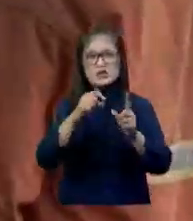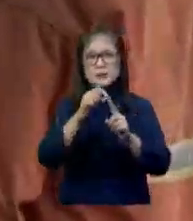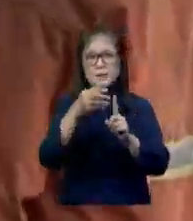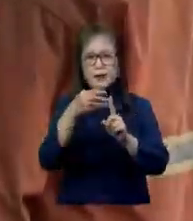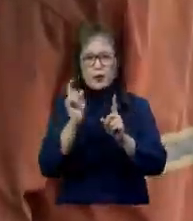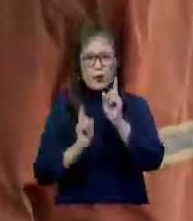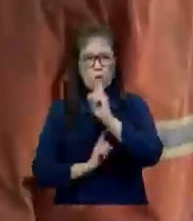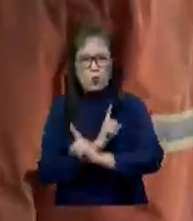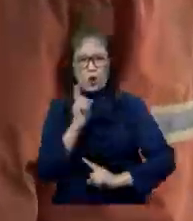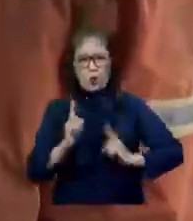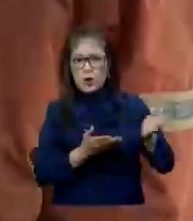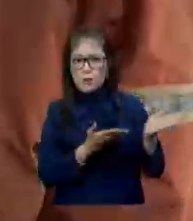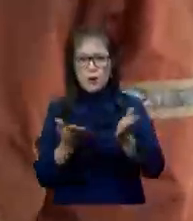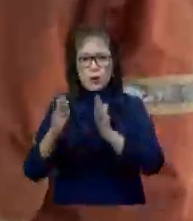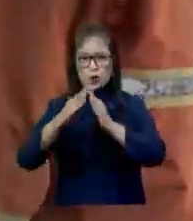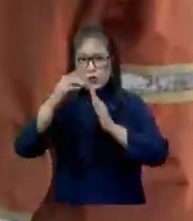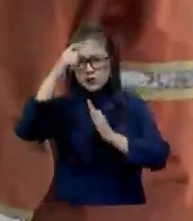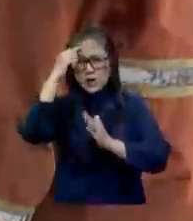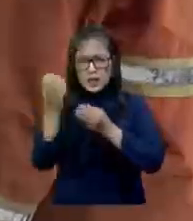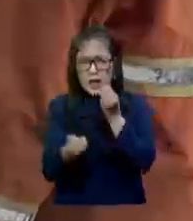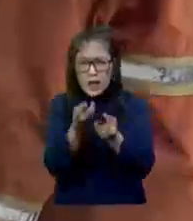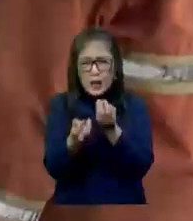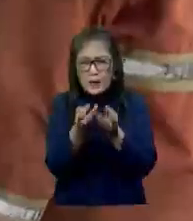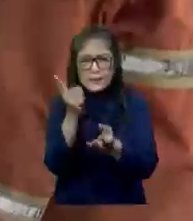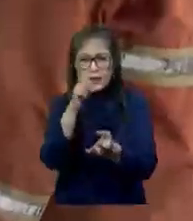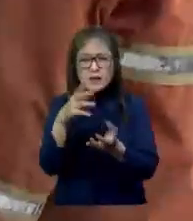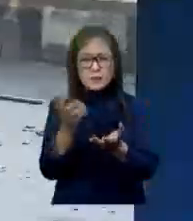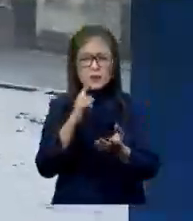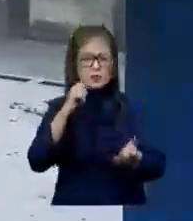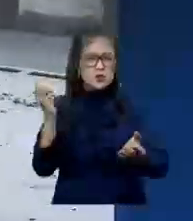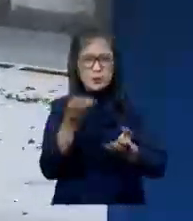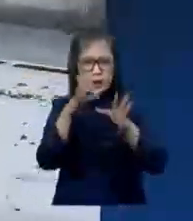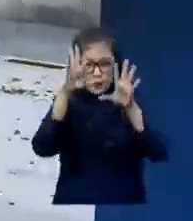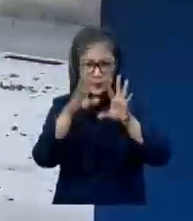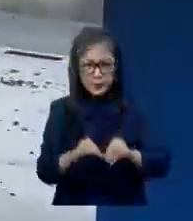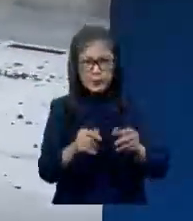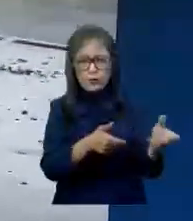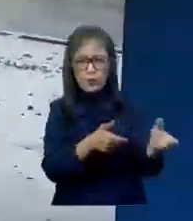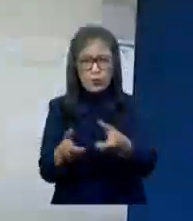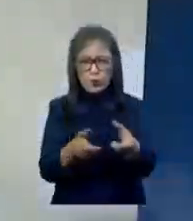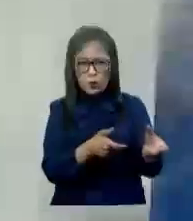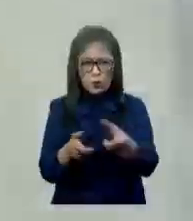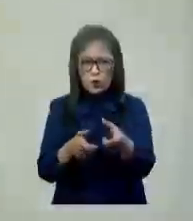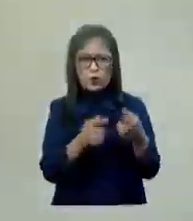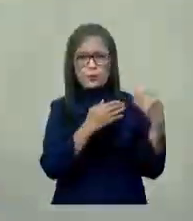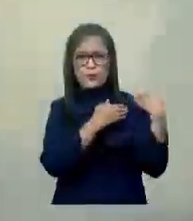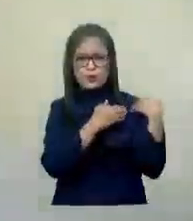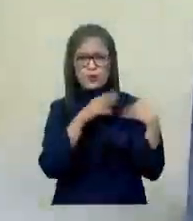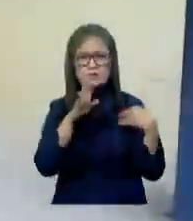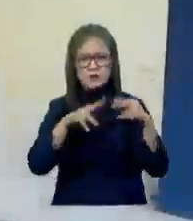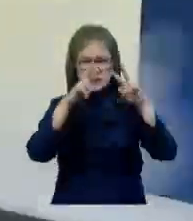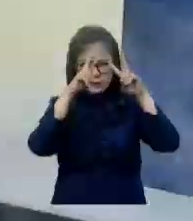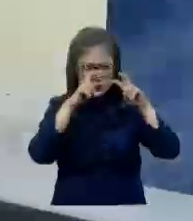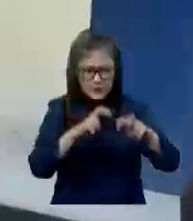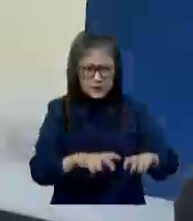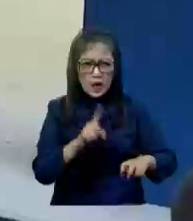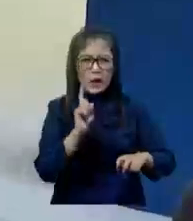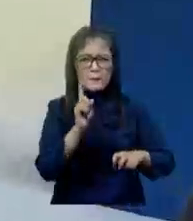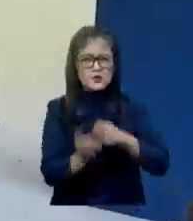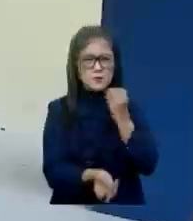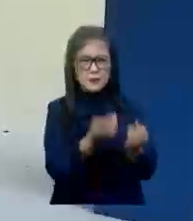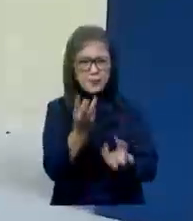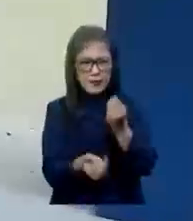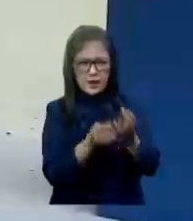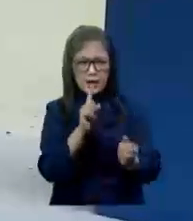rumah sakit. Api berhasil dipadamkan dengan cepat oleh petugas pemadam kebakaran. Polisi masih menyelidiki penyebab